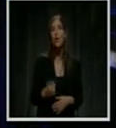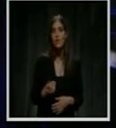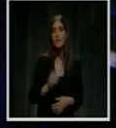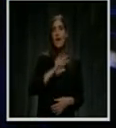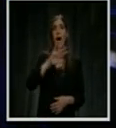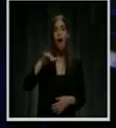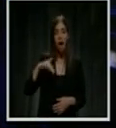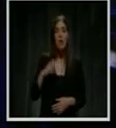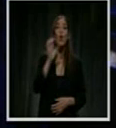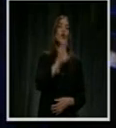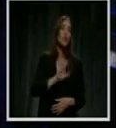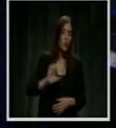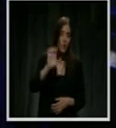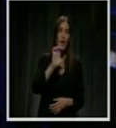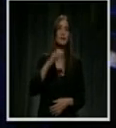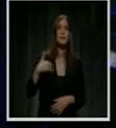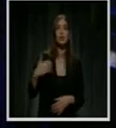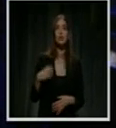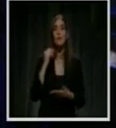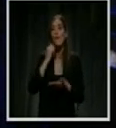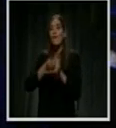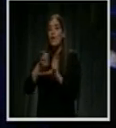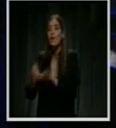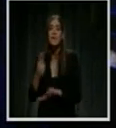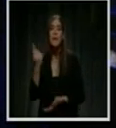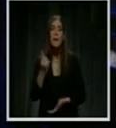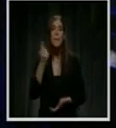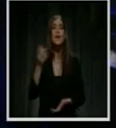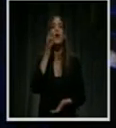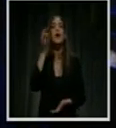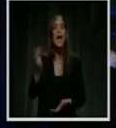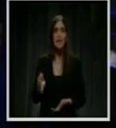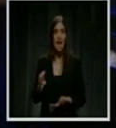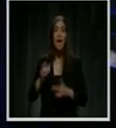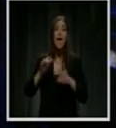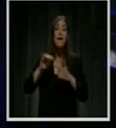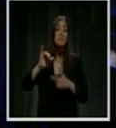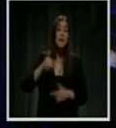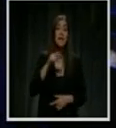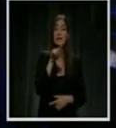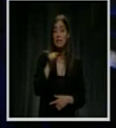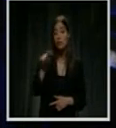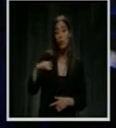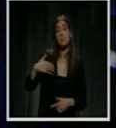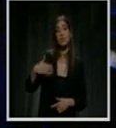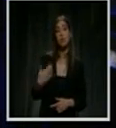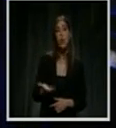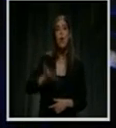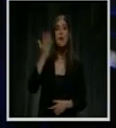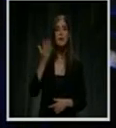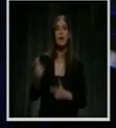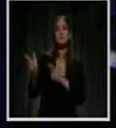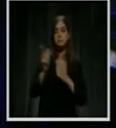aħna konna ċari ħafna. Jekk tridu tinsistu fuq il-politika ta' aktar armamenti, ta' aktar investiment fl-armamenti, dik